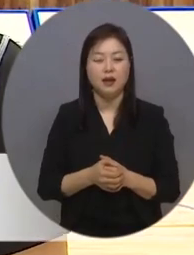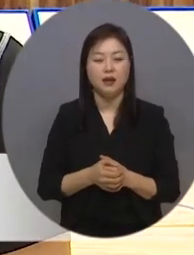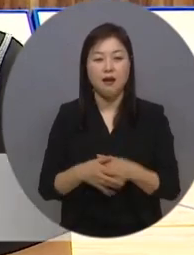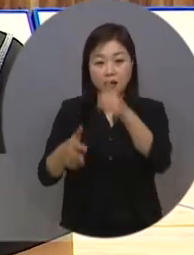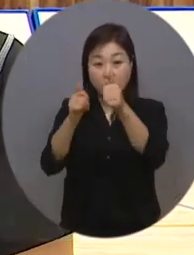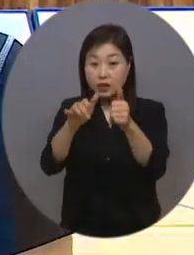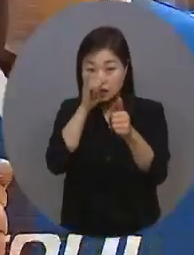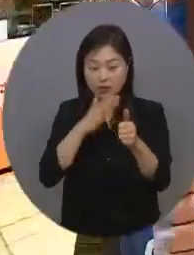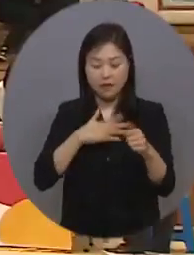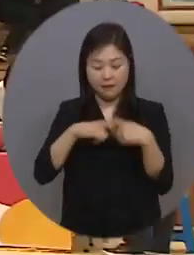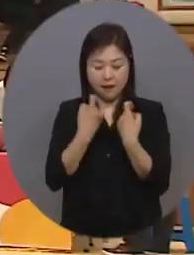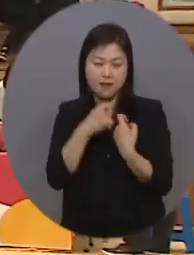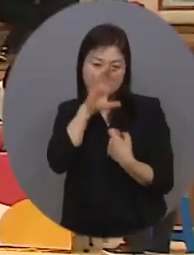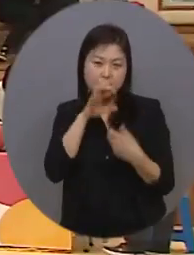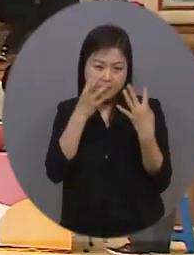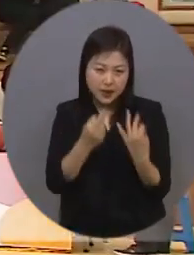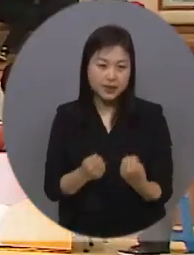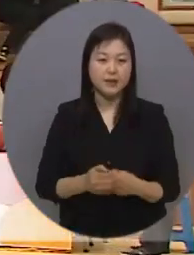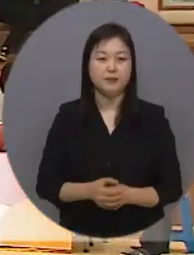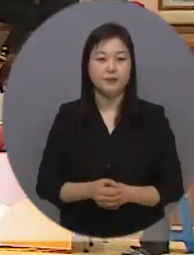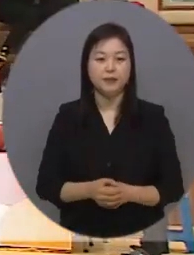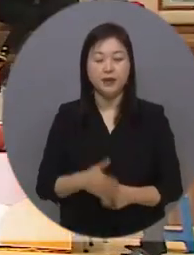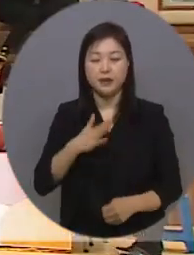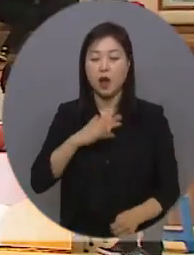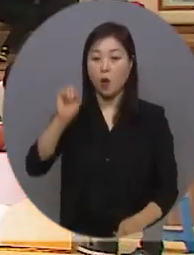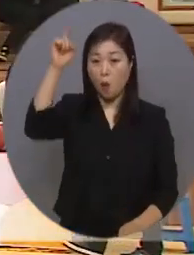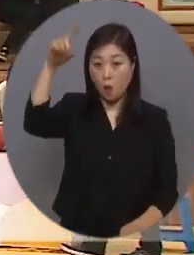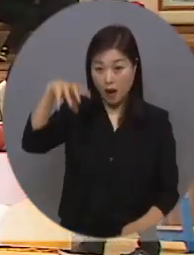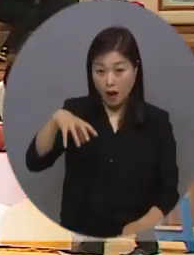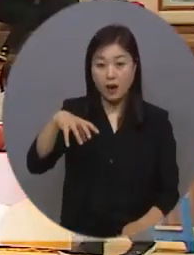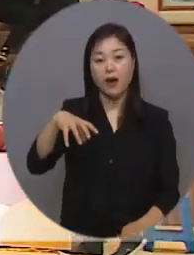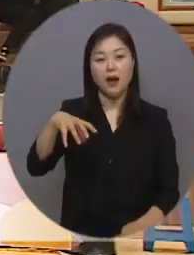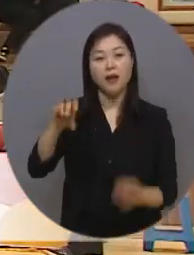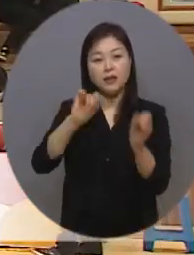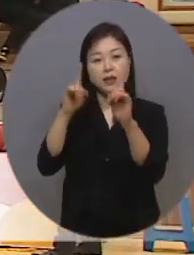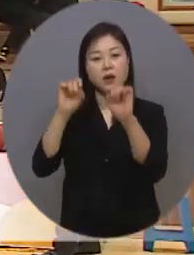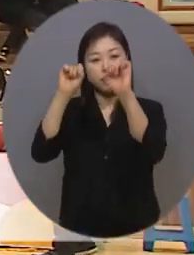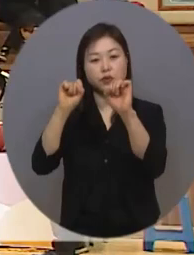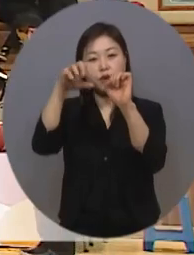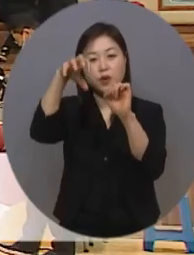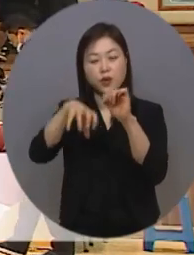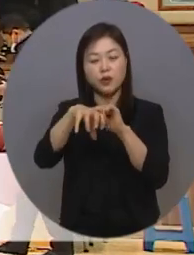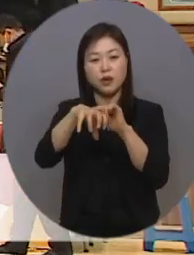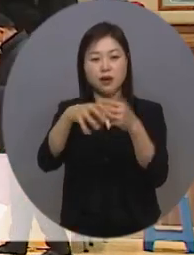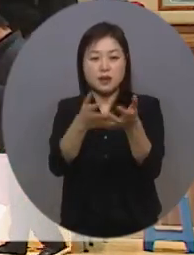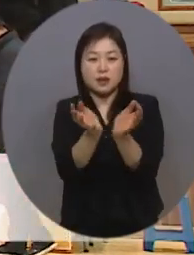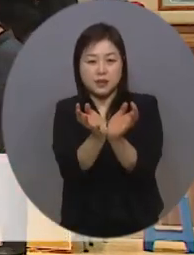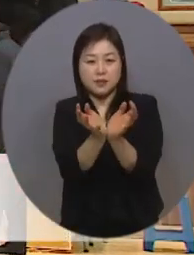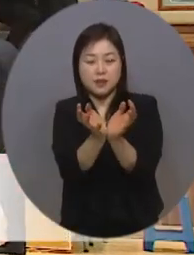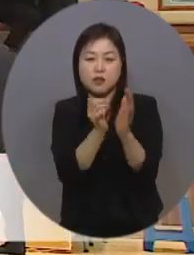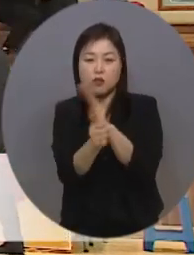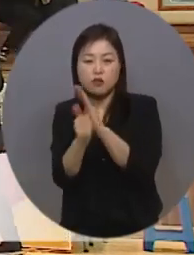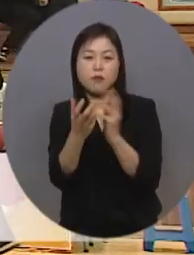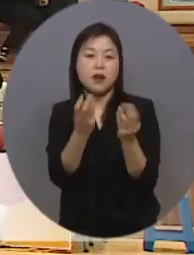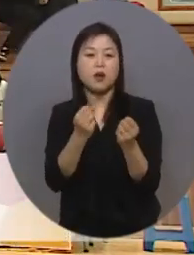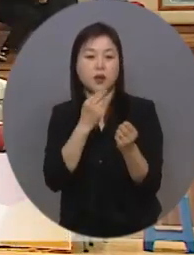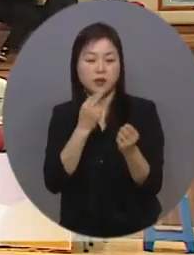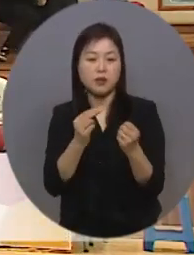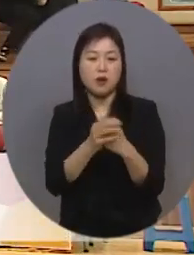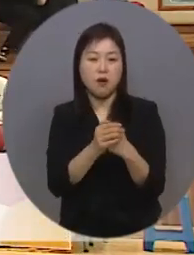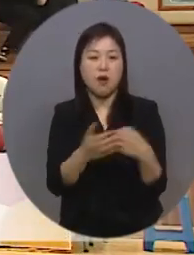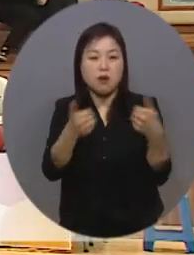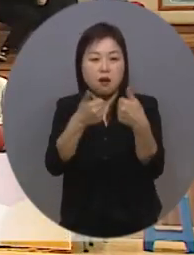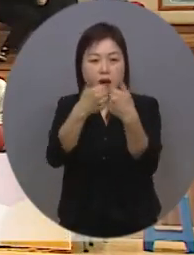많이 했습니다. 이제 저희 고양시 재활스포츠센터가 팀 인원도 많이 없어가지고 리그 경기를 많이 참여를